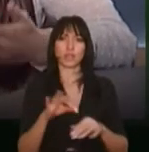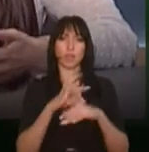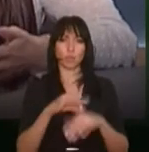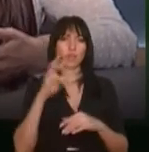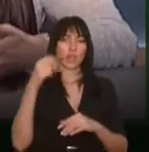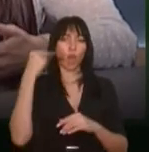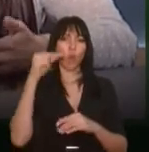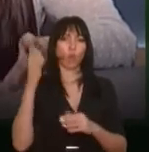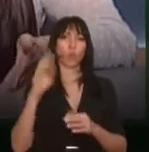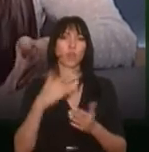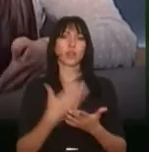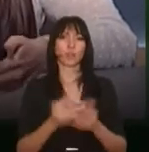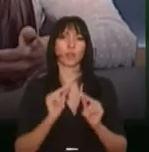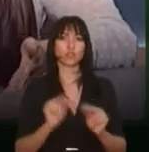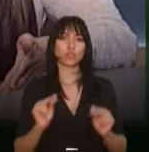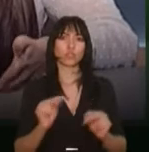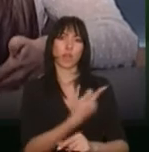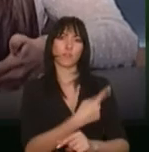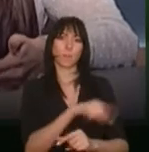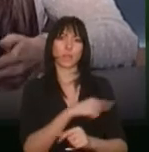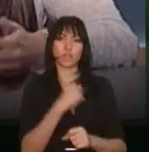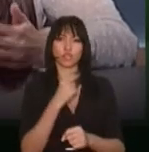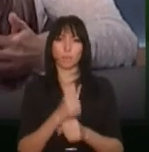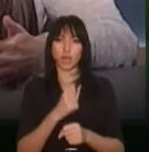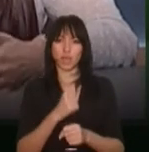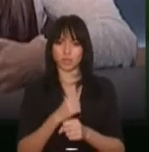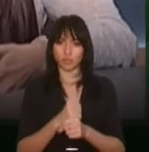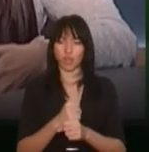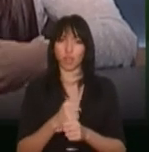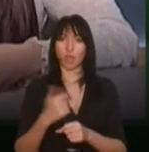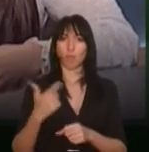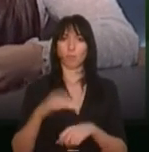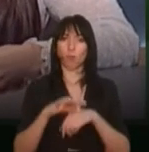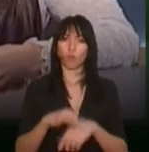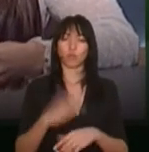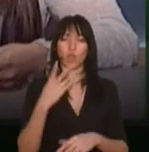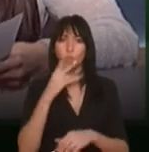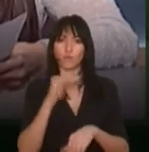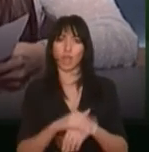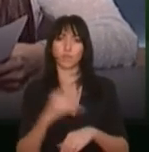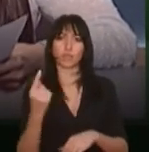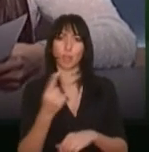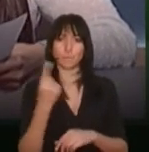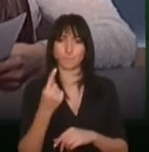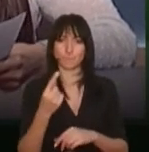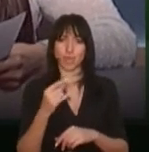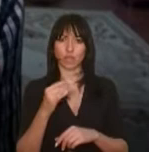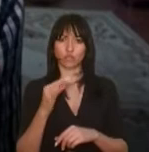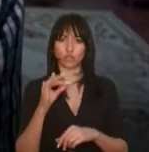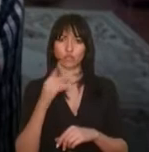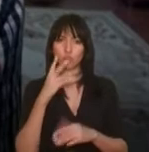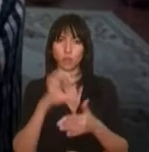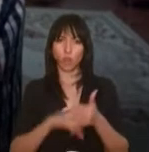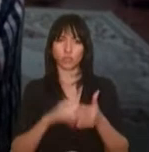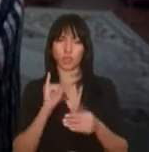як вчителеві, медичним працівникам поводитися, аби все ж таки виявити ознаки перші і надати допомогу